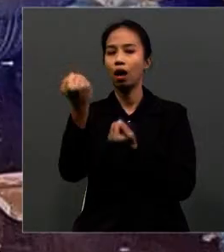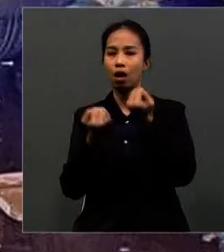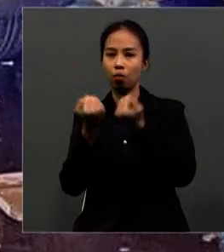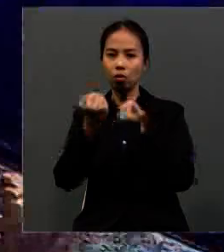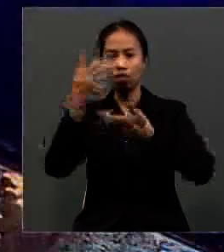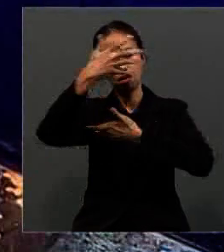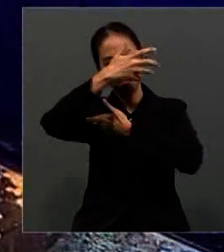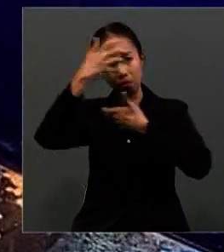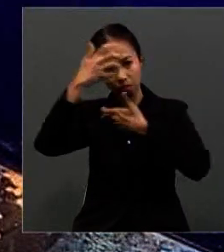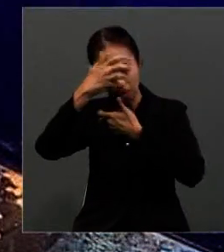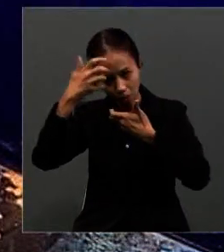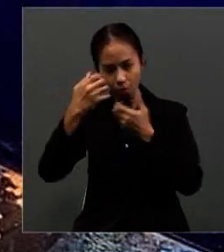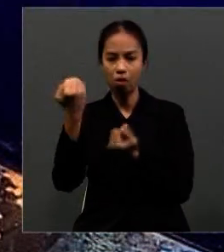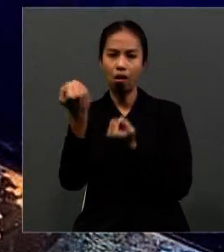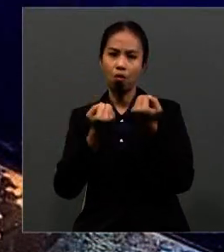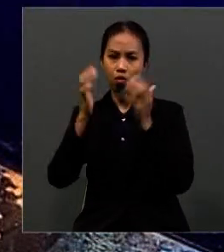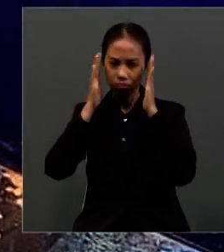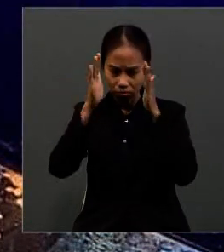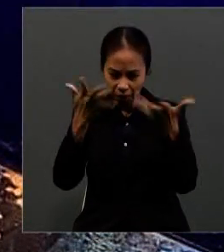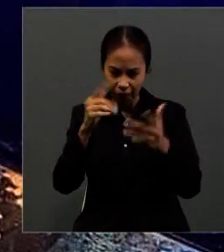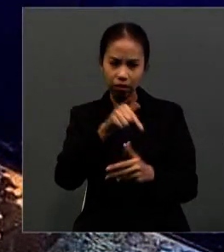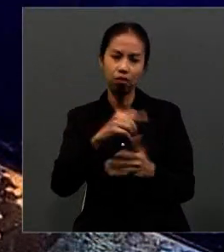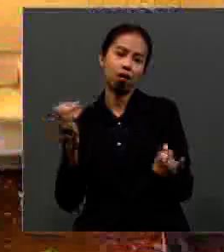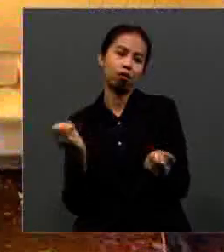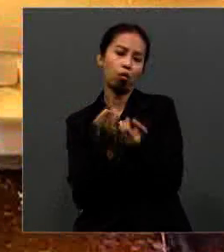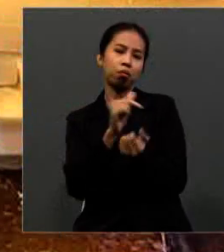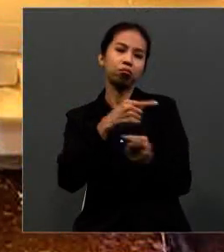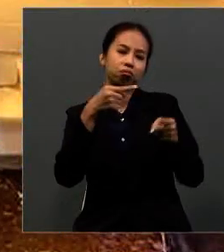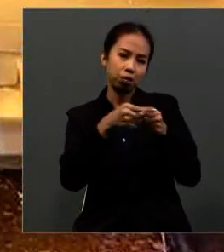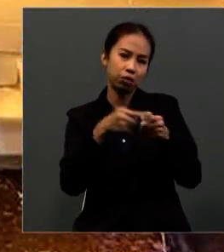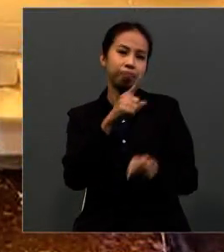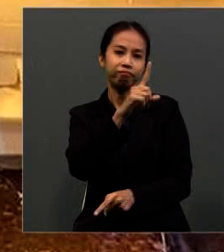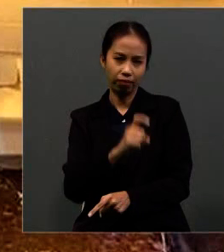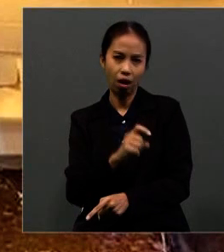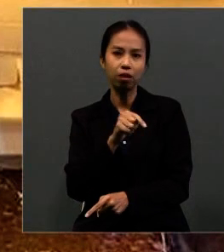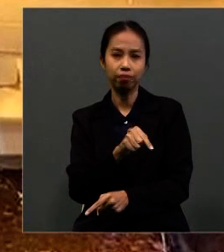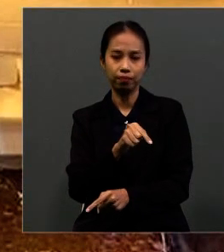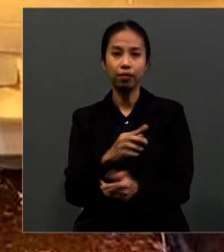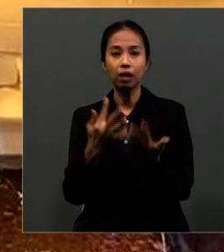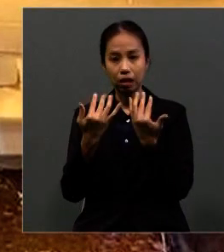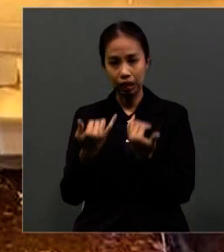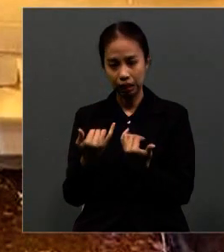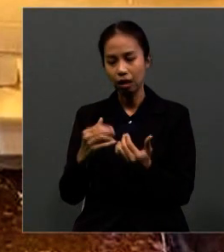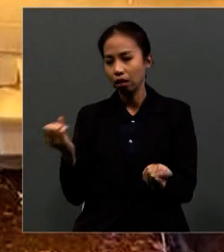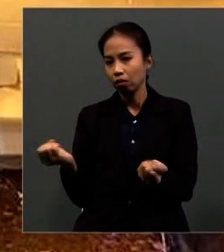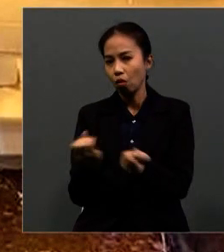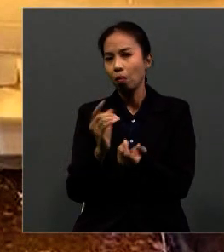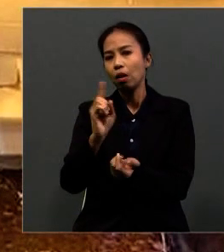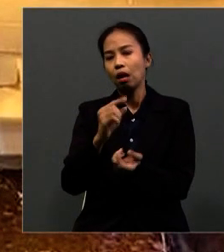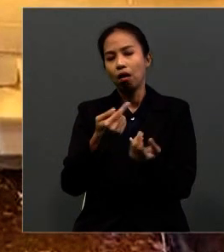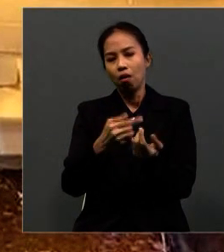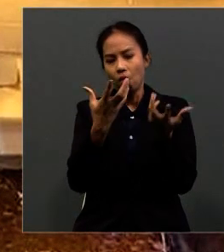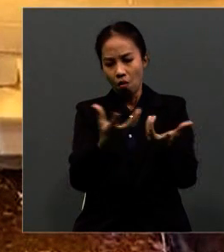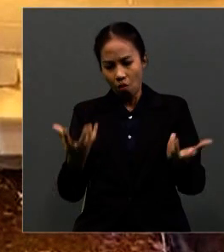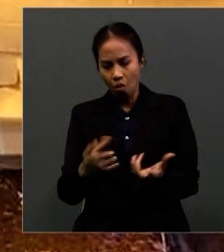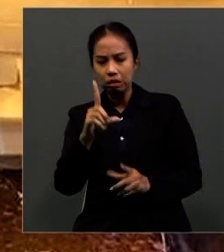ในขณะเมาสุราแล้วก็ขับรถโดยประมาทเป็นเหตุให้ผู้อื่นได้รับบาดเจ็บและถึงแก่ความตายรวมทั้งทำให้ทรัพย์สิน